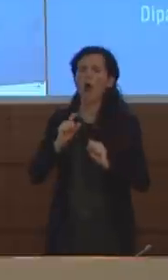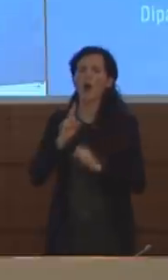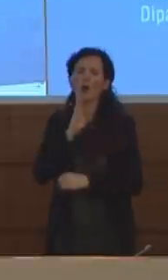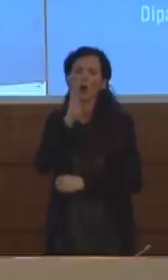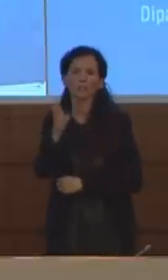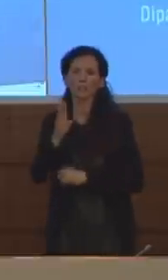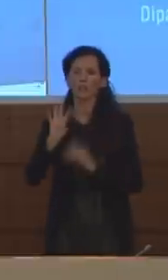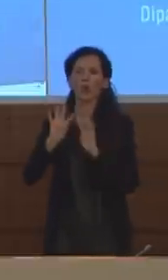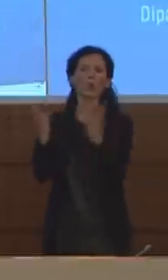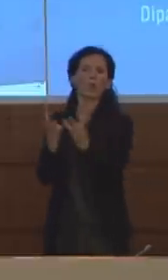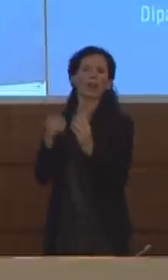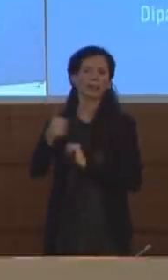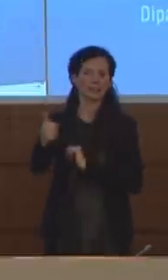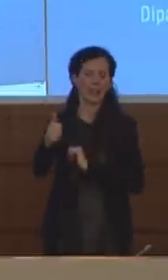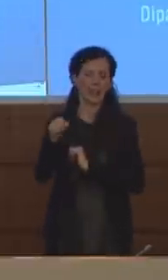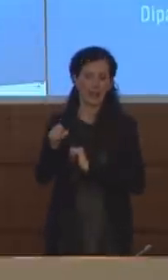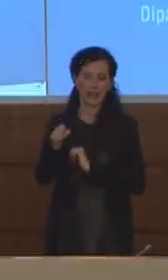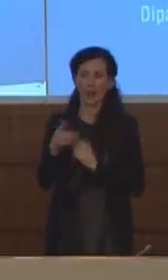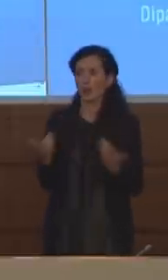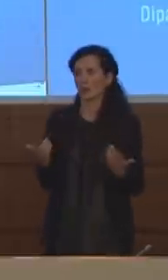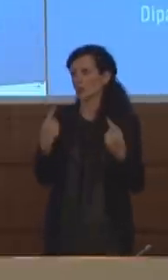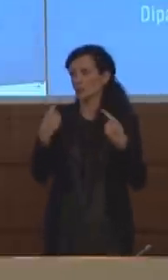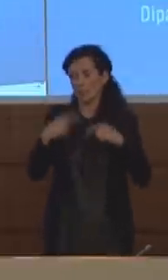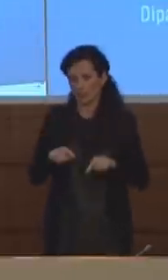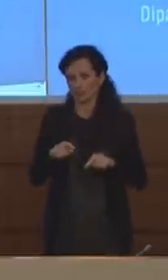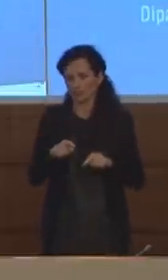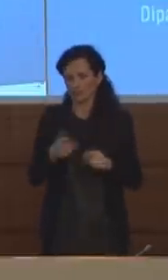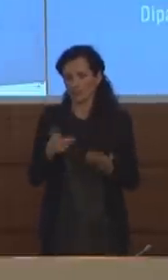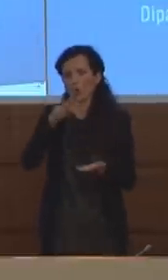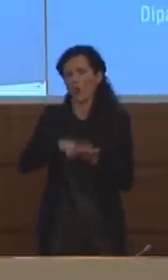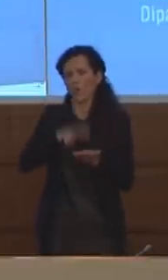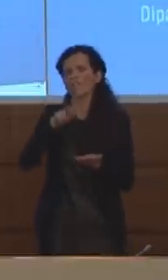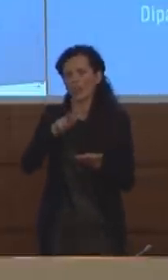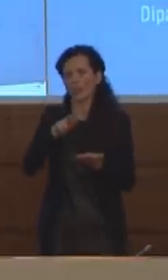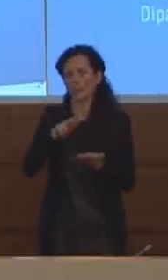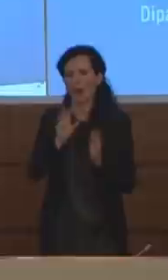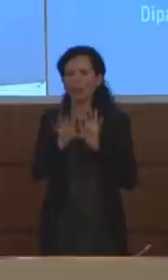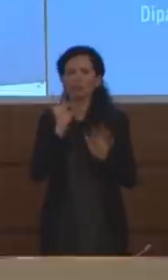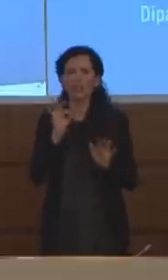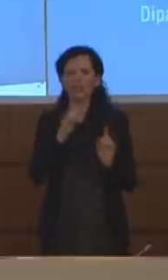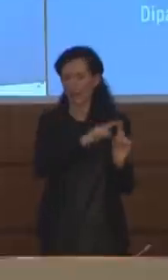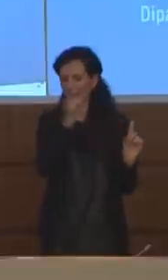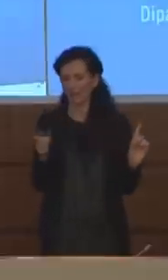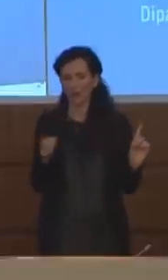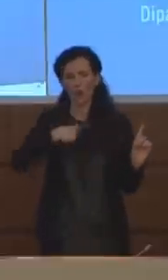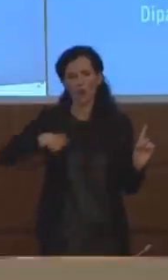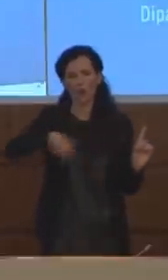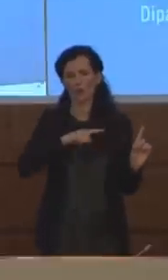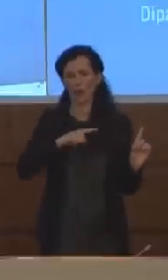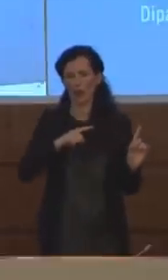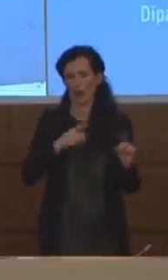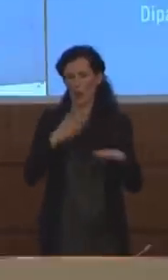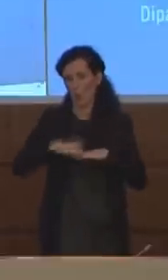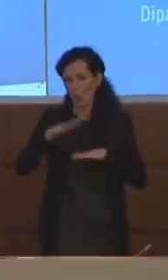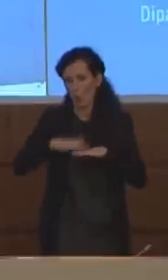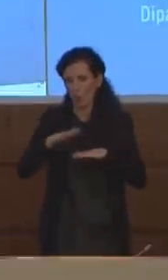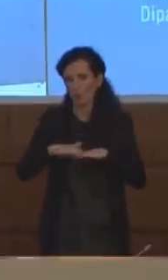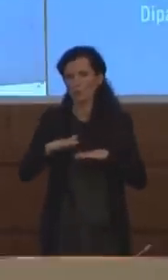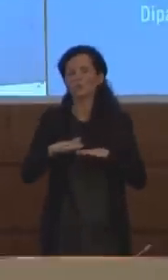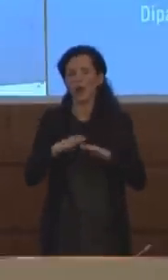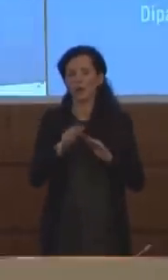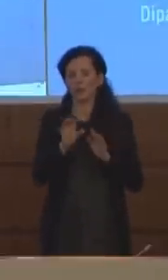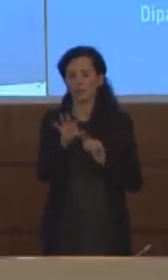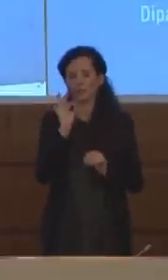fatto quindi in realtà questo è un dato che conferma in qualche modo delle scelte che sono state già adottate che sono anche state formate attraverso